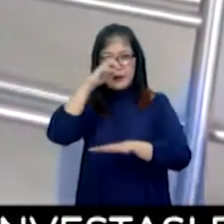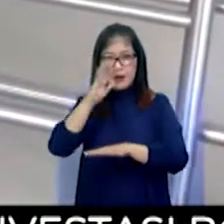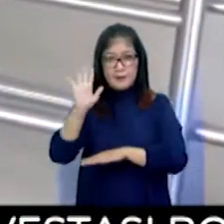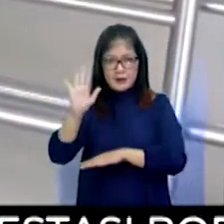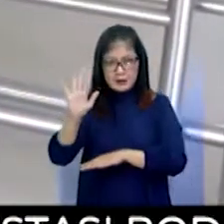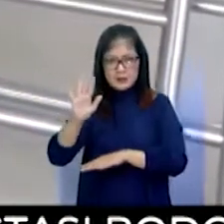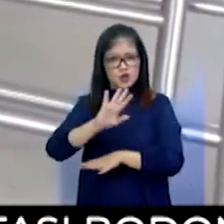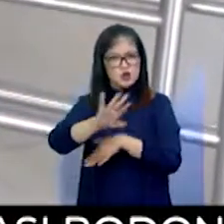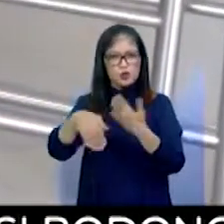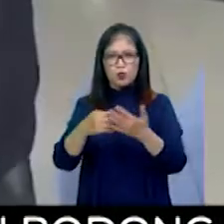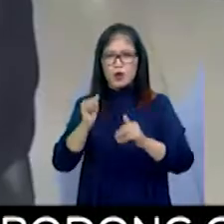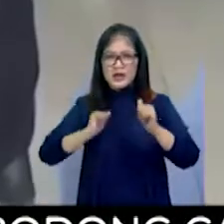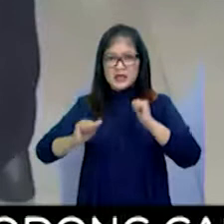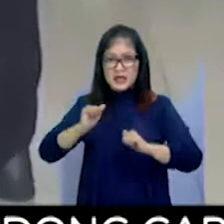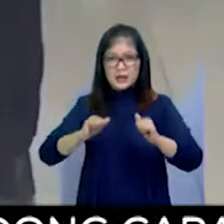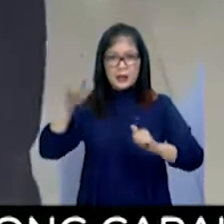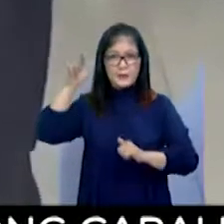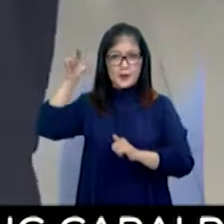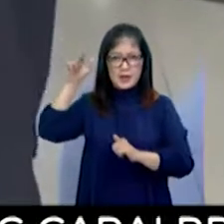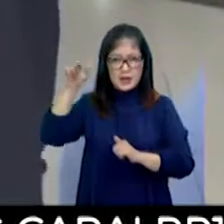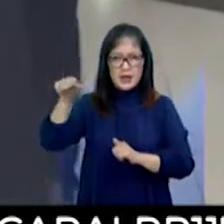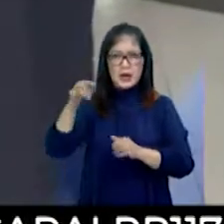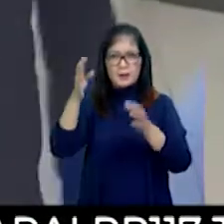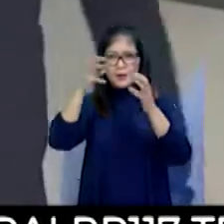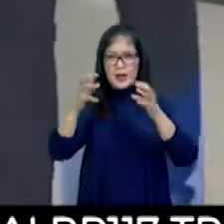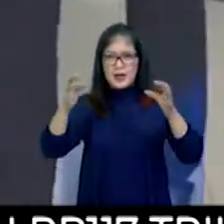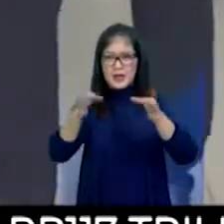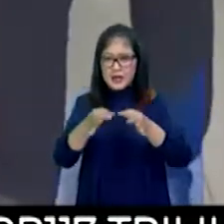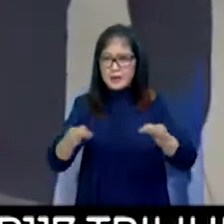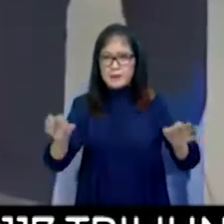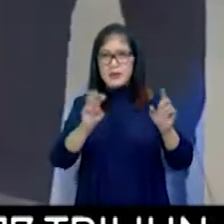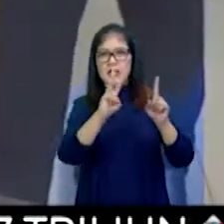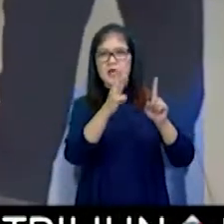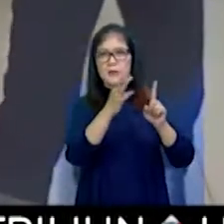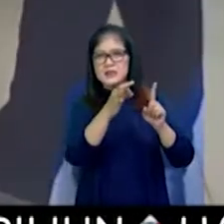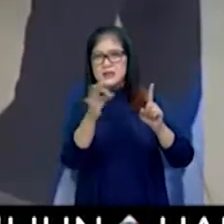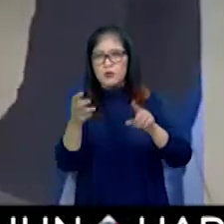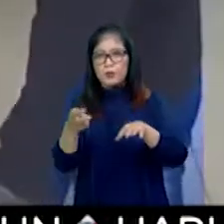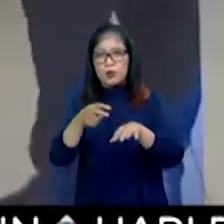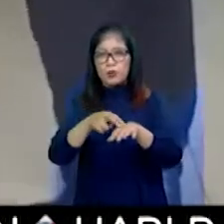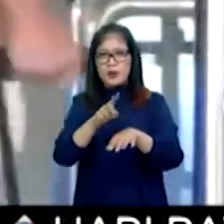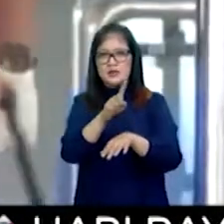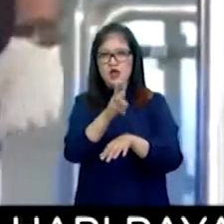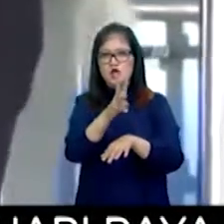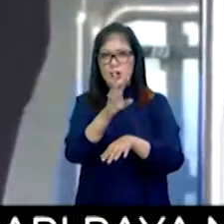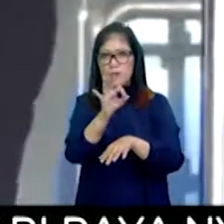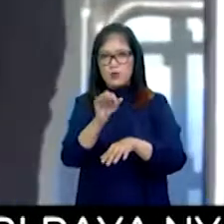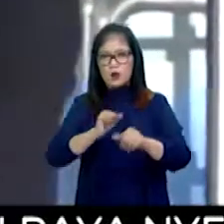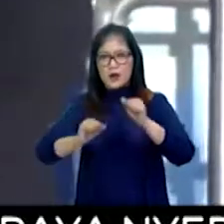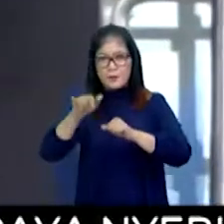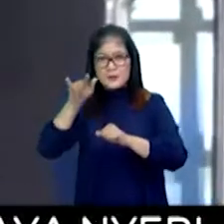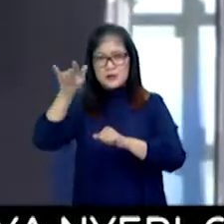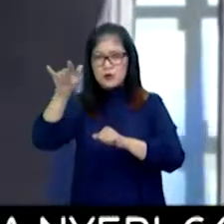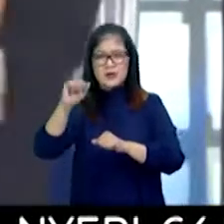seluruh operasional bandara pada perayaan Nyepi sekitar 13.000 penumpang dengan 130 pergerakan pesawat tidak dilayani.